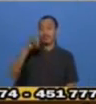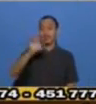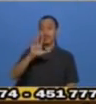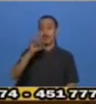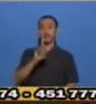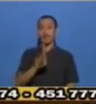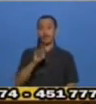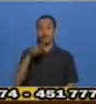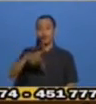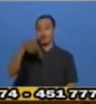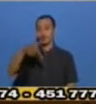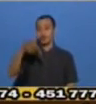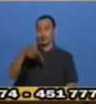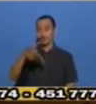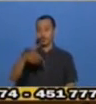451777,